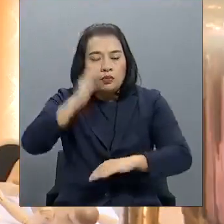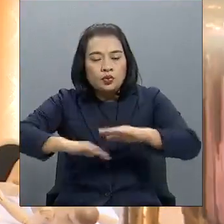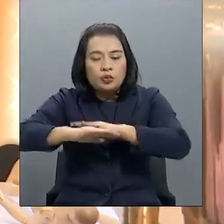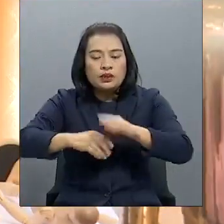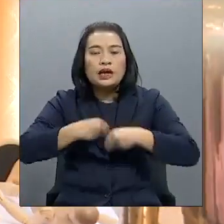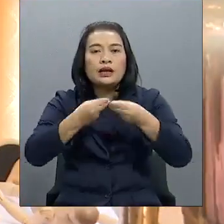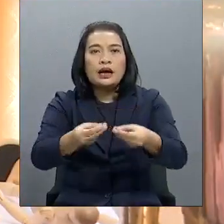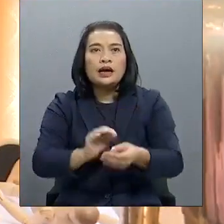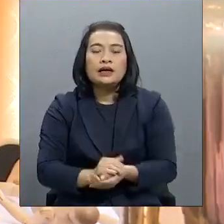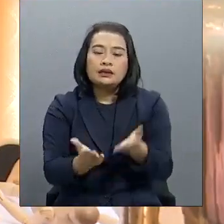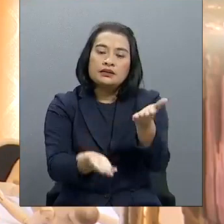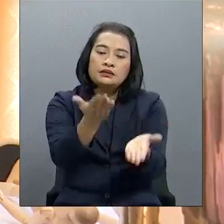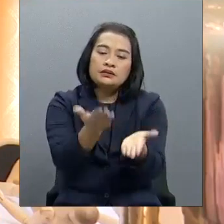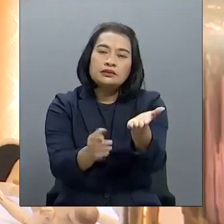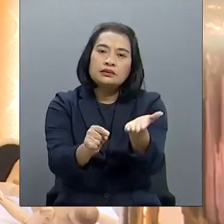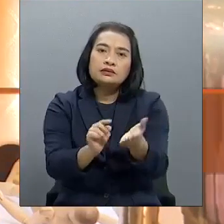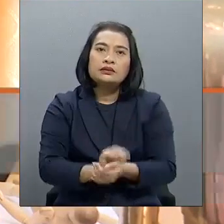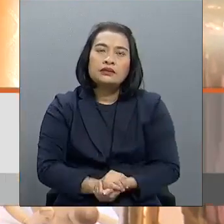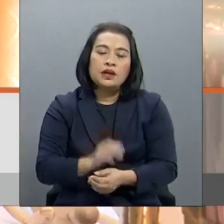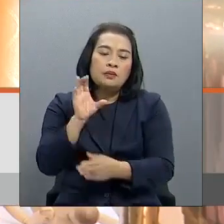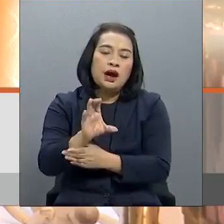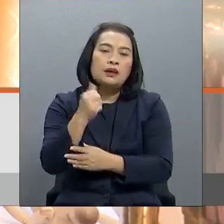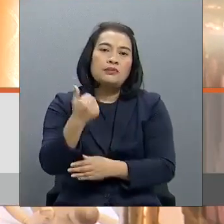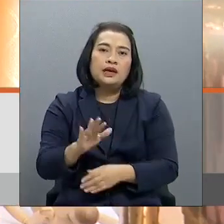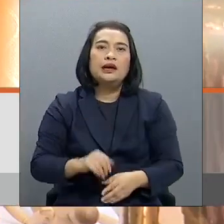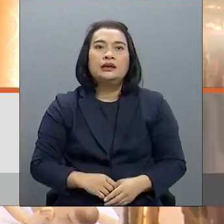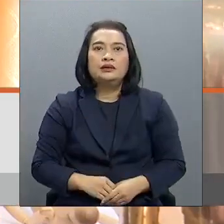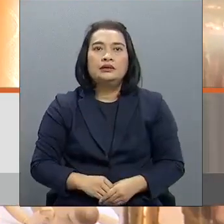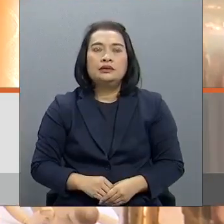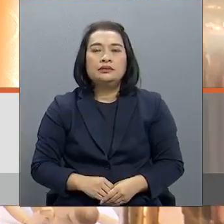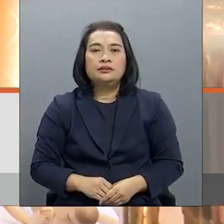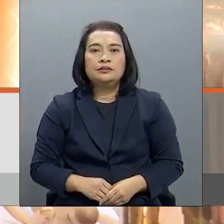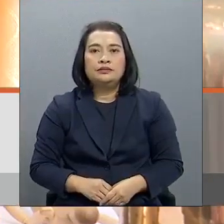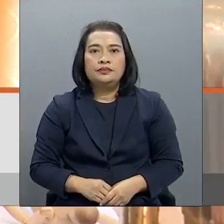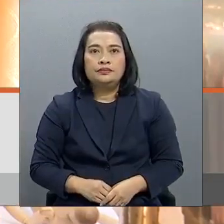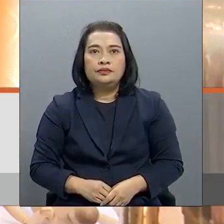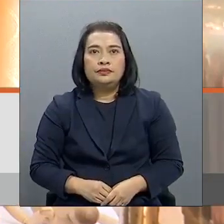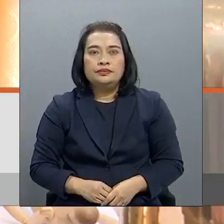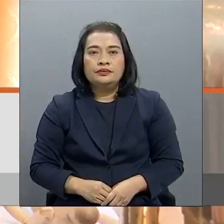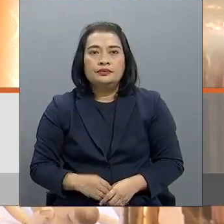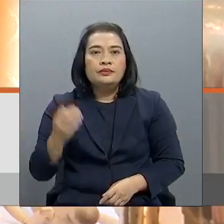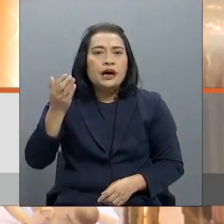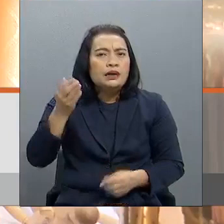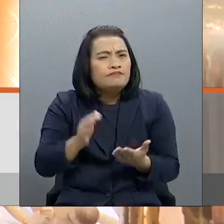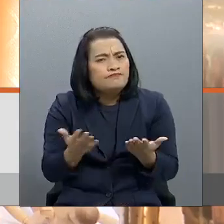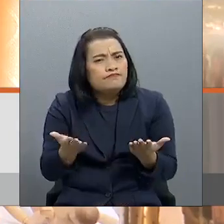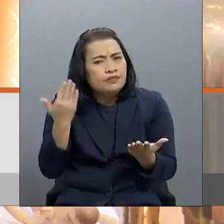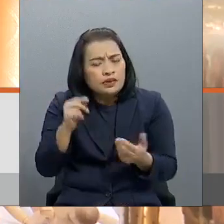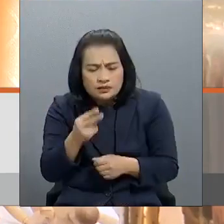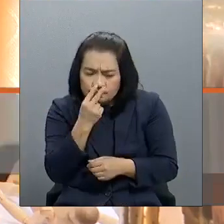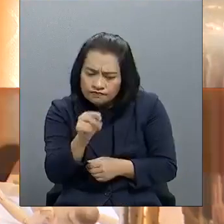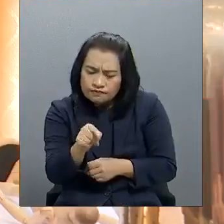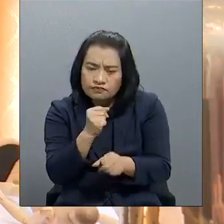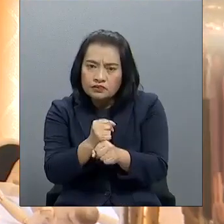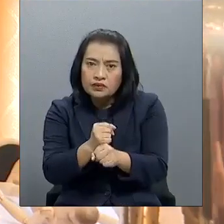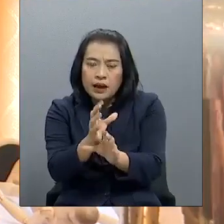จะเอาหรือไม่เอาเราก็บังคับไม่ได ้ ค่ะแต่พอมาเมื่อไม่กี่วันเนี่ยได้เห็นเขาทำกะโหล